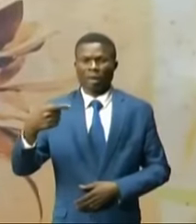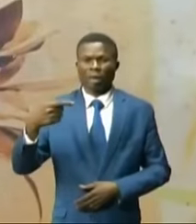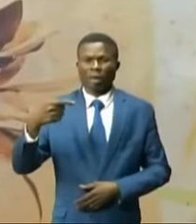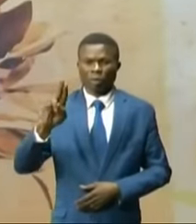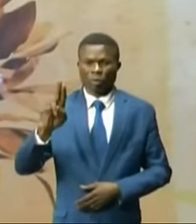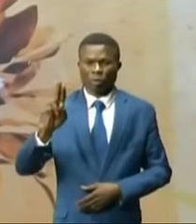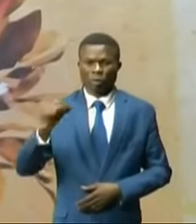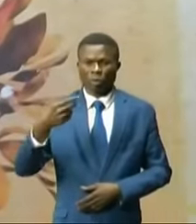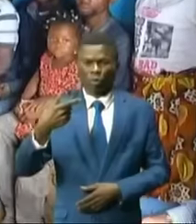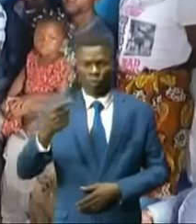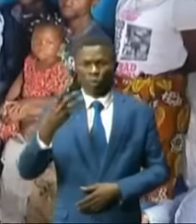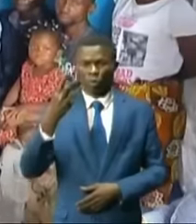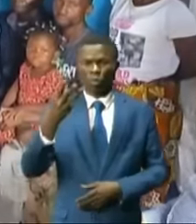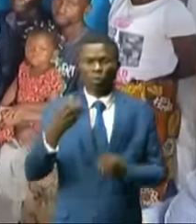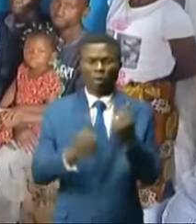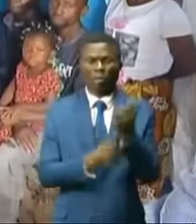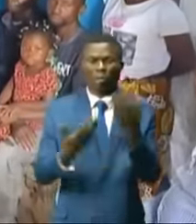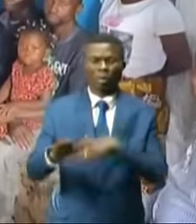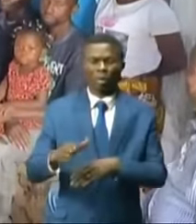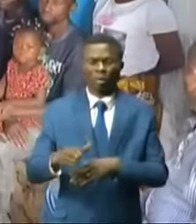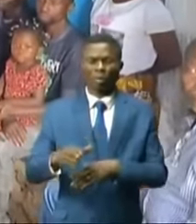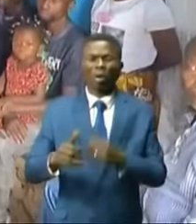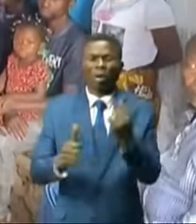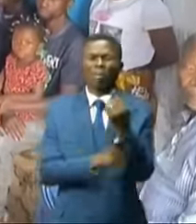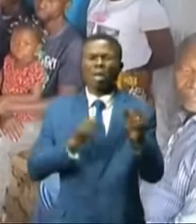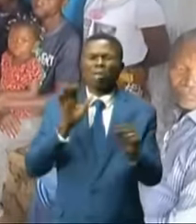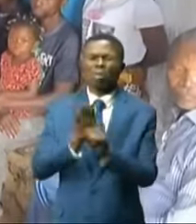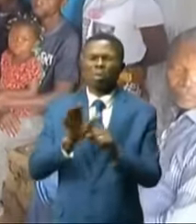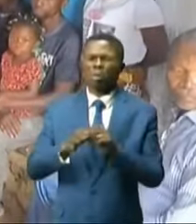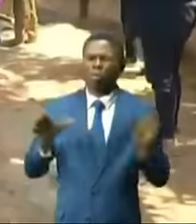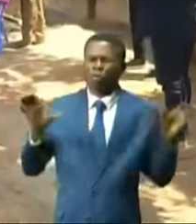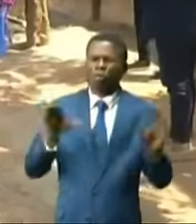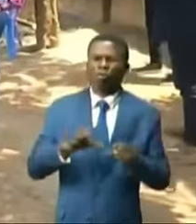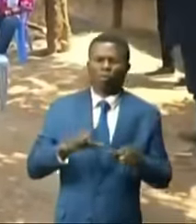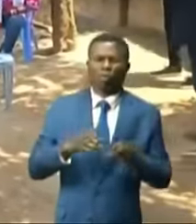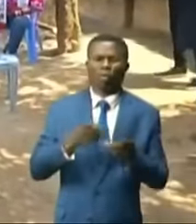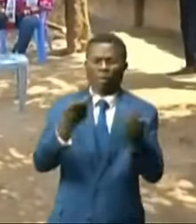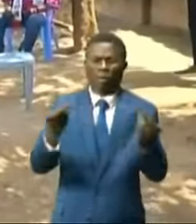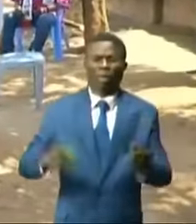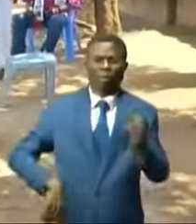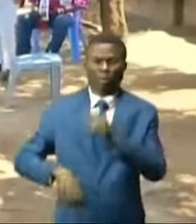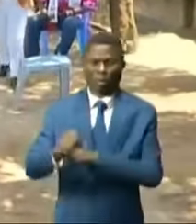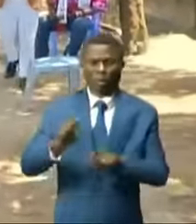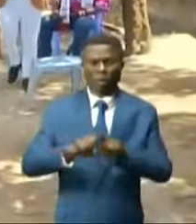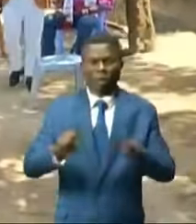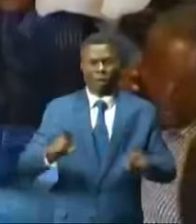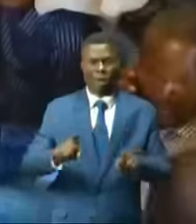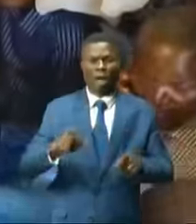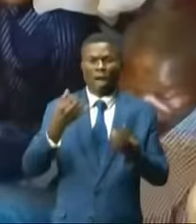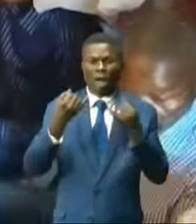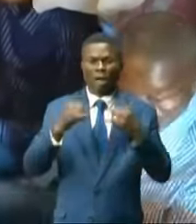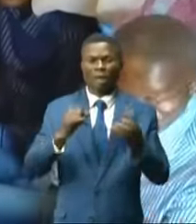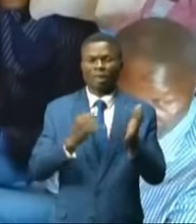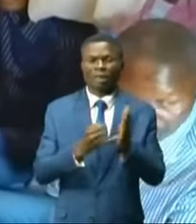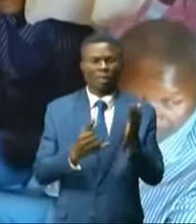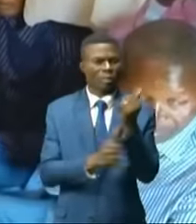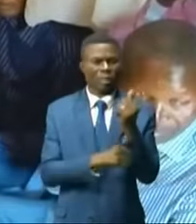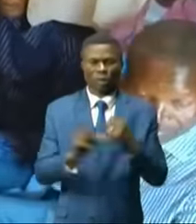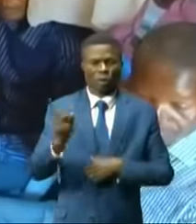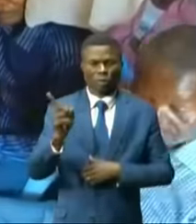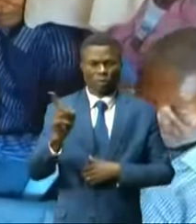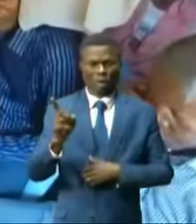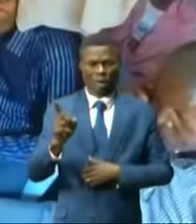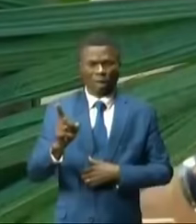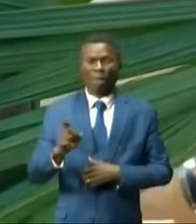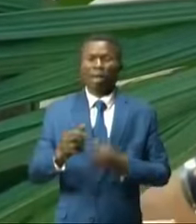à 3 personnes décédées à la suite de la bousculade intervenue au stade Kitemoko, contrairement au bilan de 6 personnes